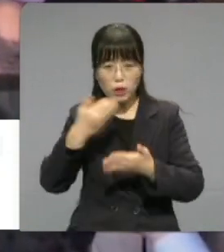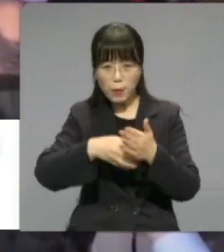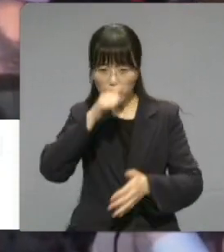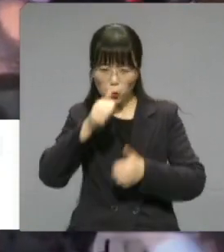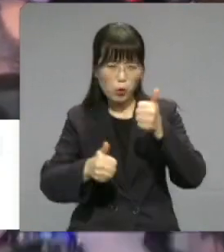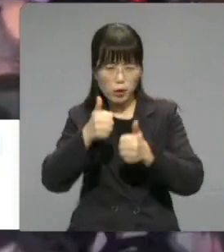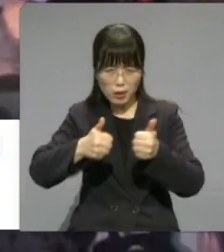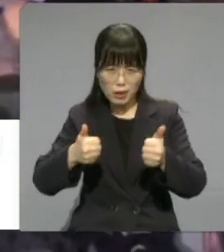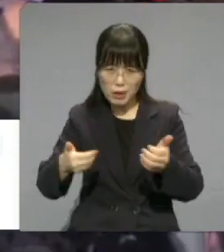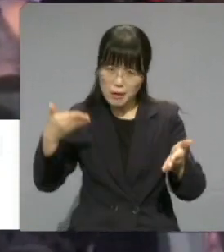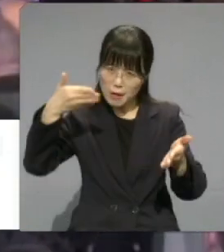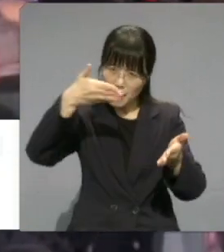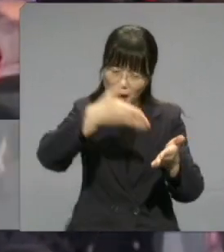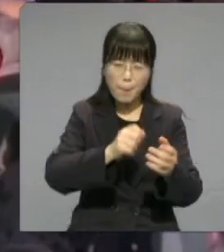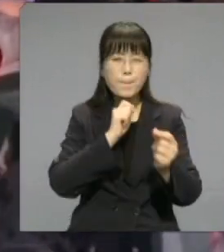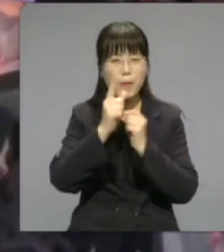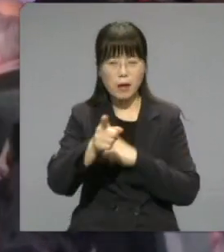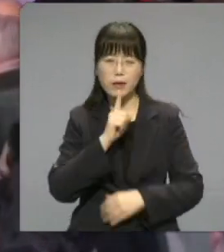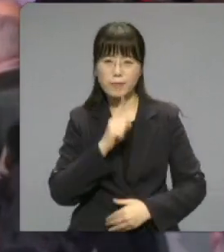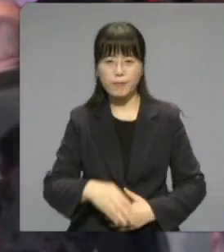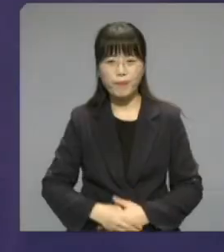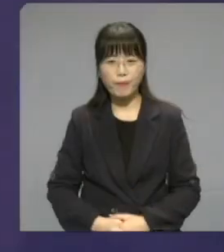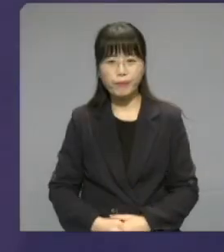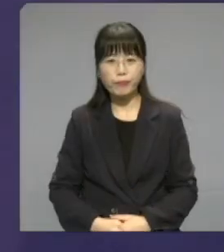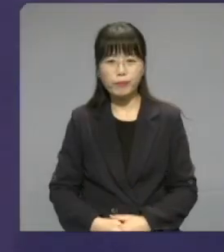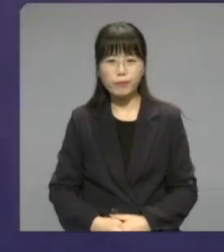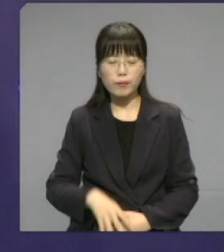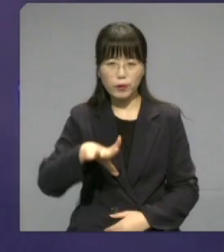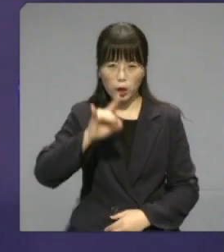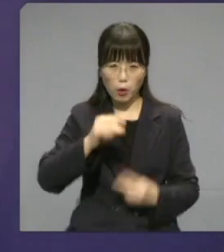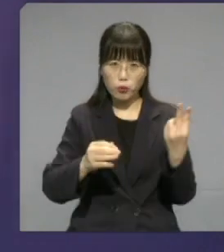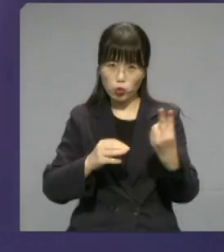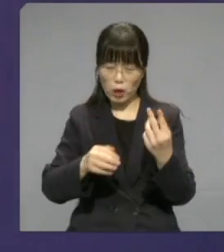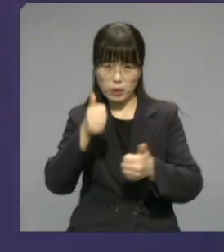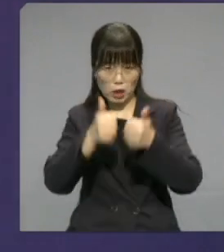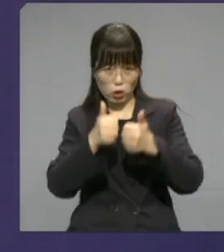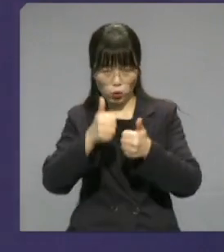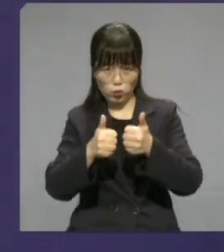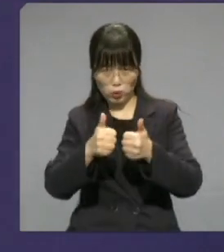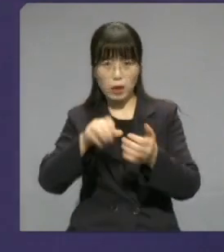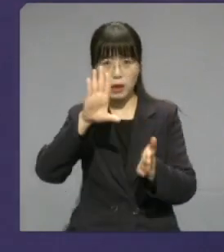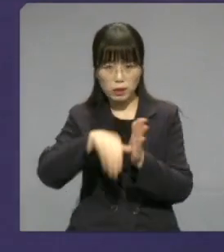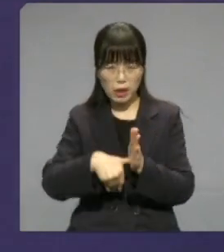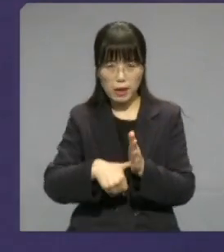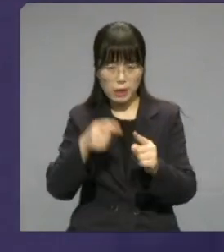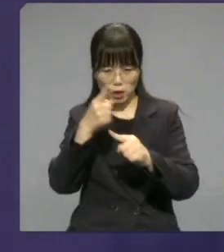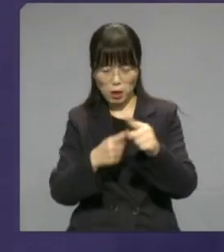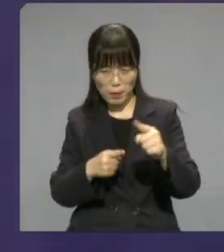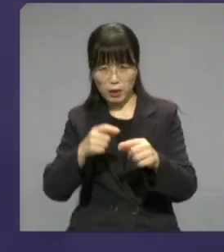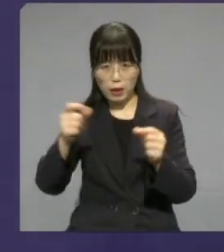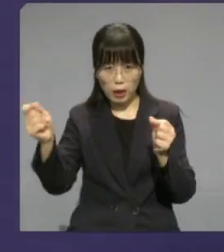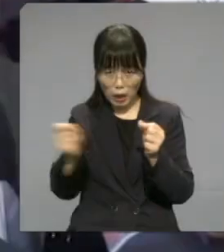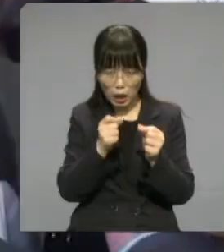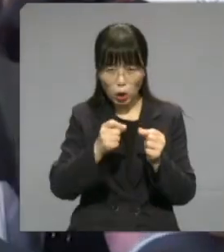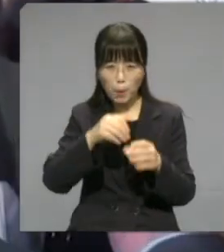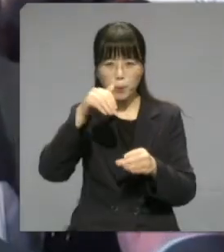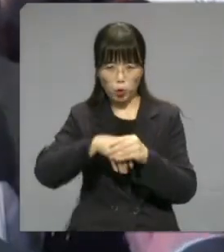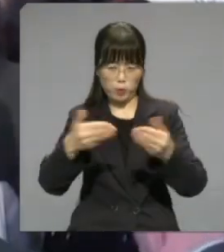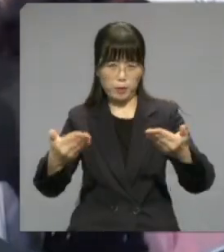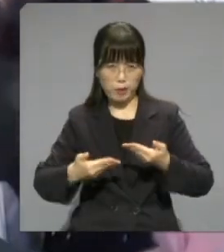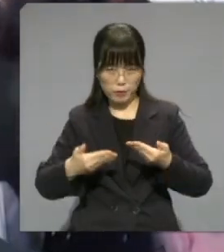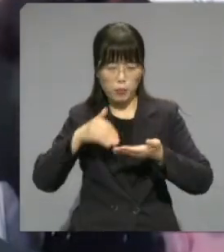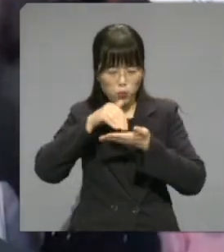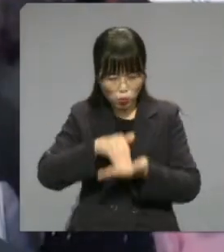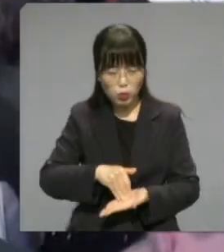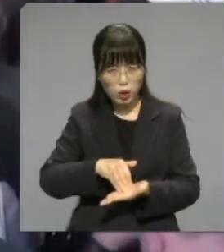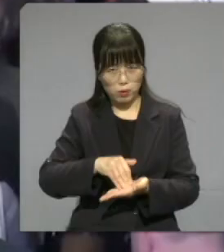경선이 끝나려면 멀었다고 말했습니다. 처음 양자 대결로 치러진 경선에서 절반에 가까운 표를 얻었다는 점에 무게를